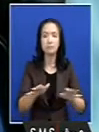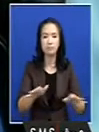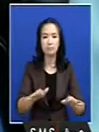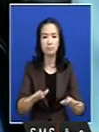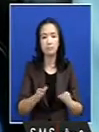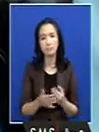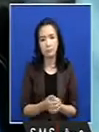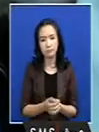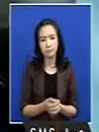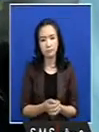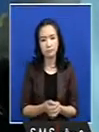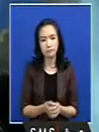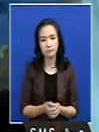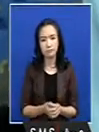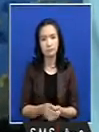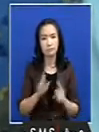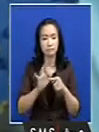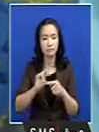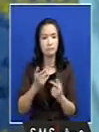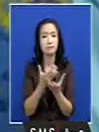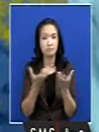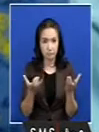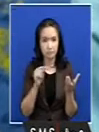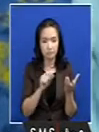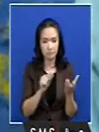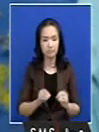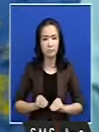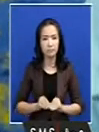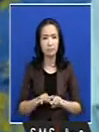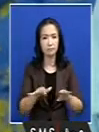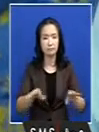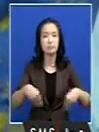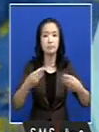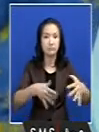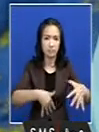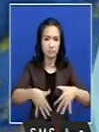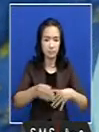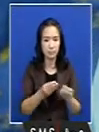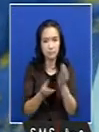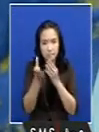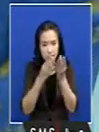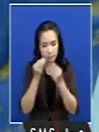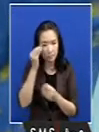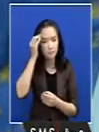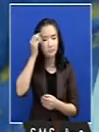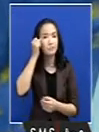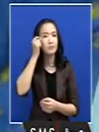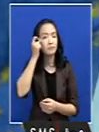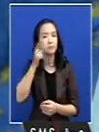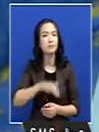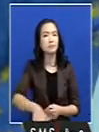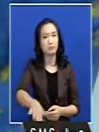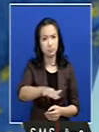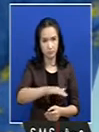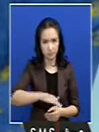ภัยค ่ ะให้ร่างรัฐธรรมนูญนี้เผยแพร่แก่ประชาชนเพื่อทำความรู้ความเข้าใจเป็นการทั่วไป